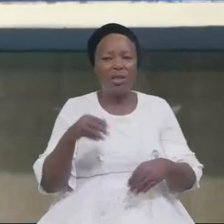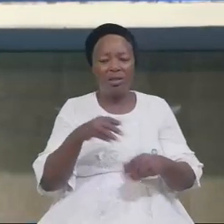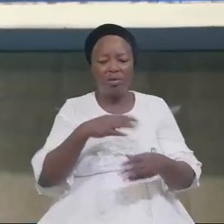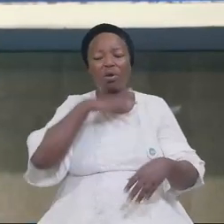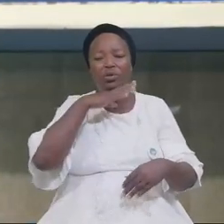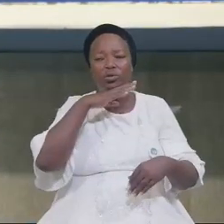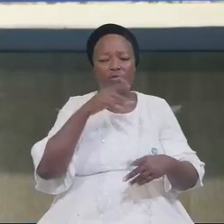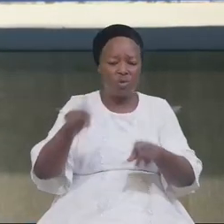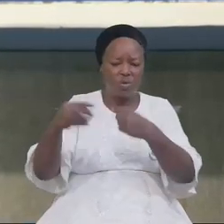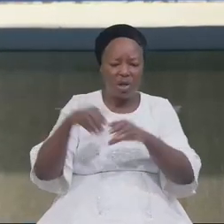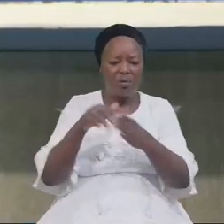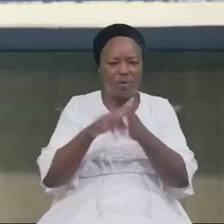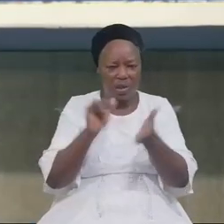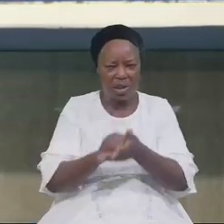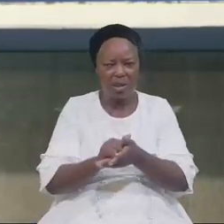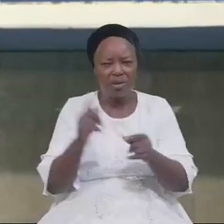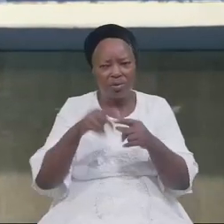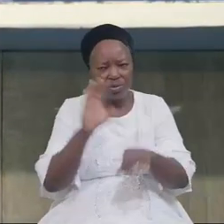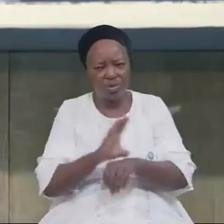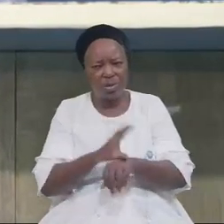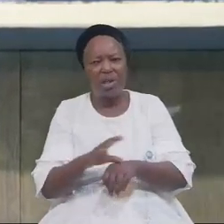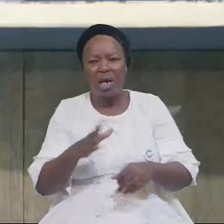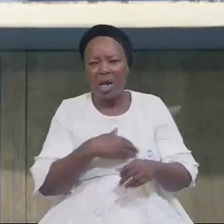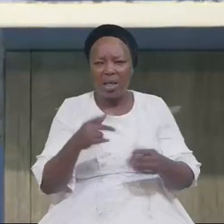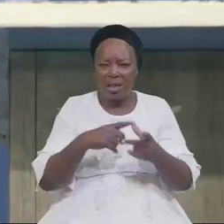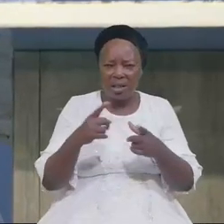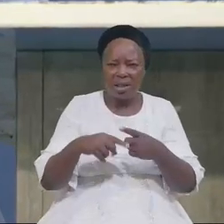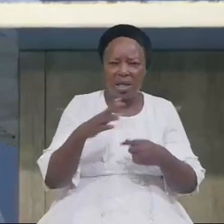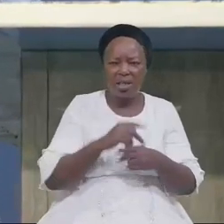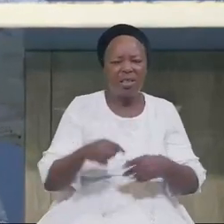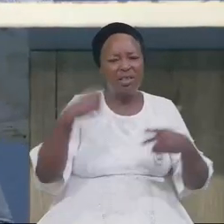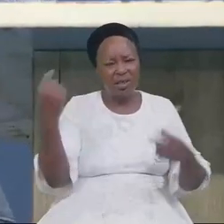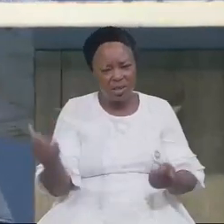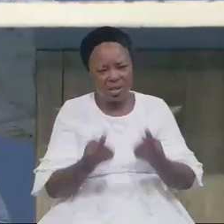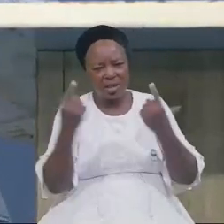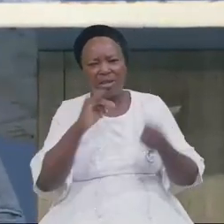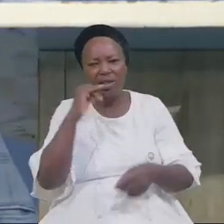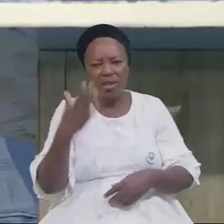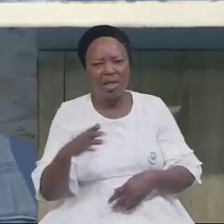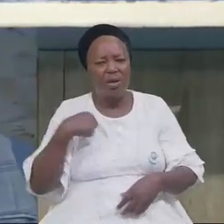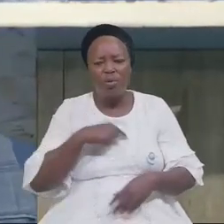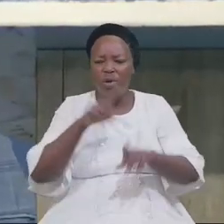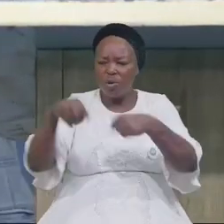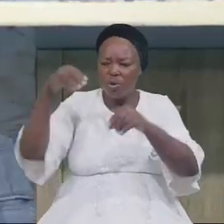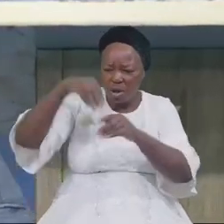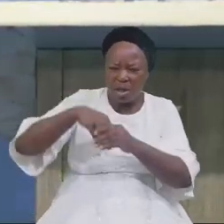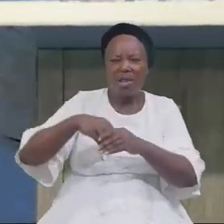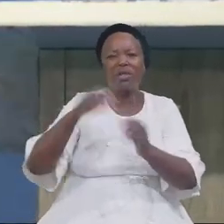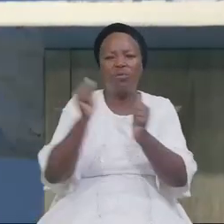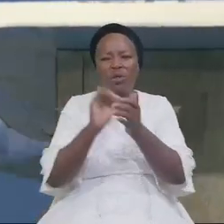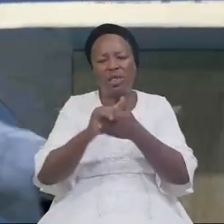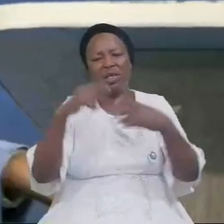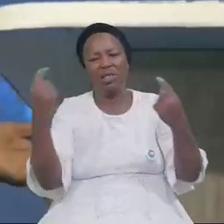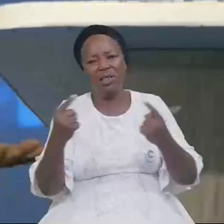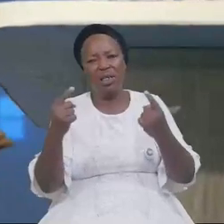entre à l'église avec cela. Et la transgression est là, on rentre à l'église avec cela. Même